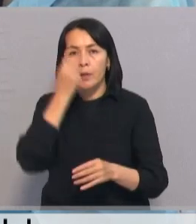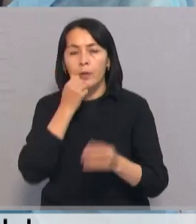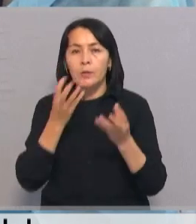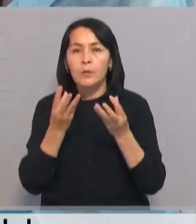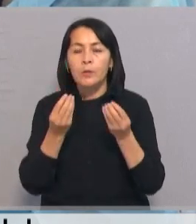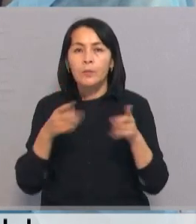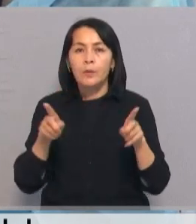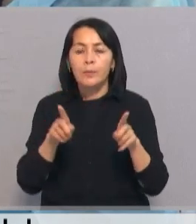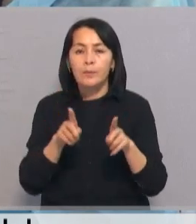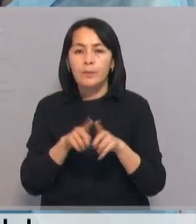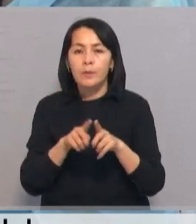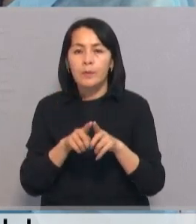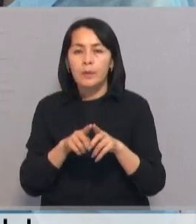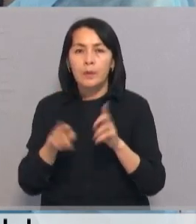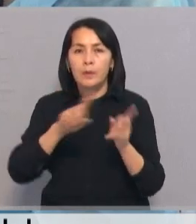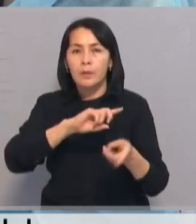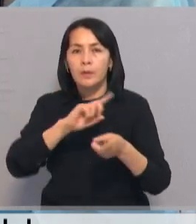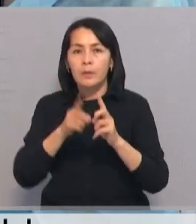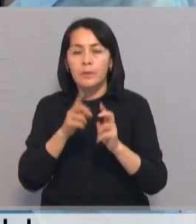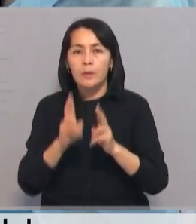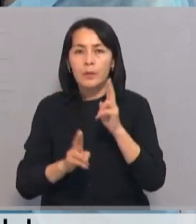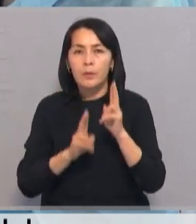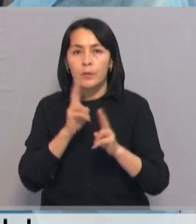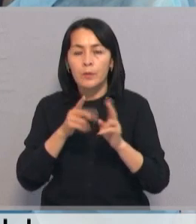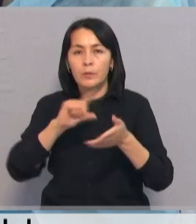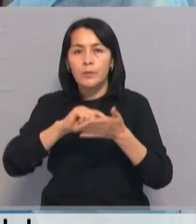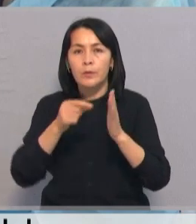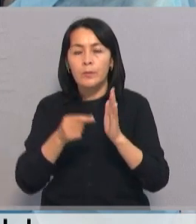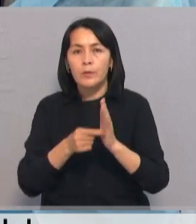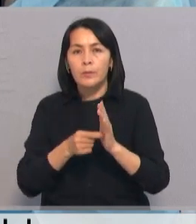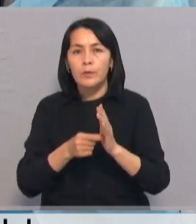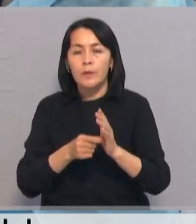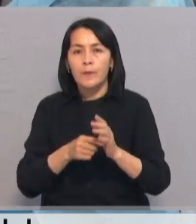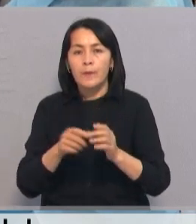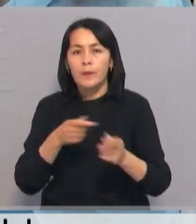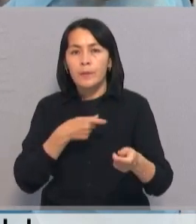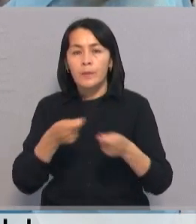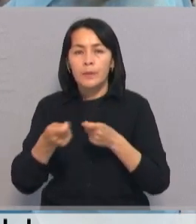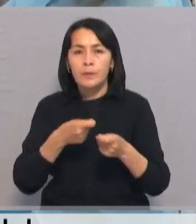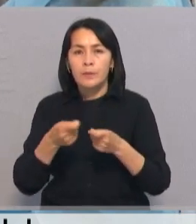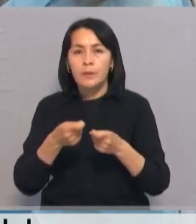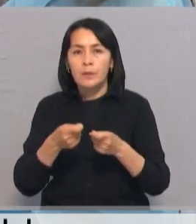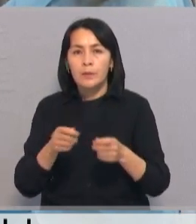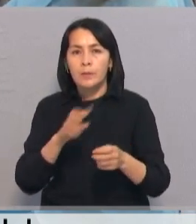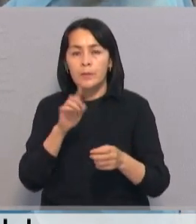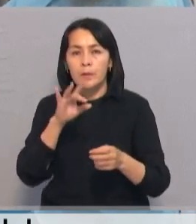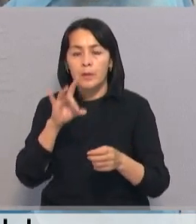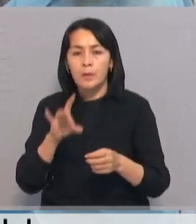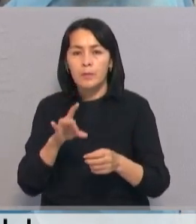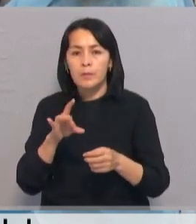мынау трансплантация және хирургия бөлімінің меңгерушісі Бетжанов